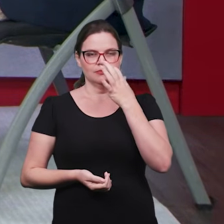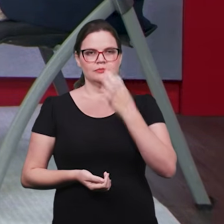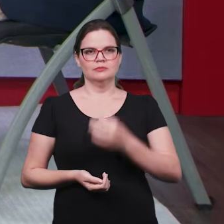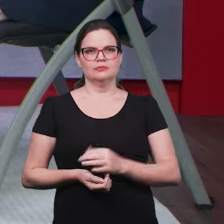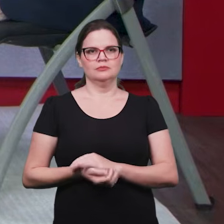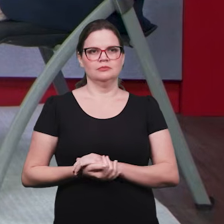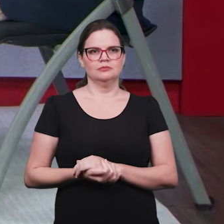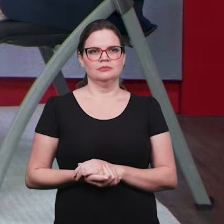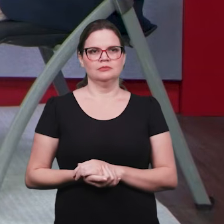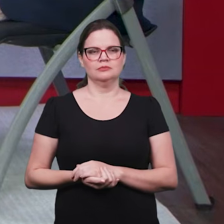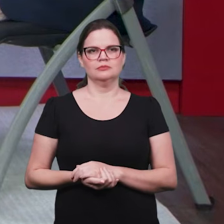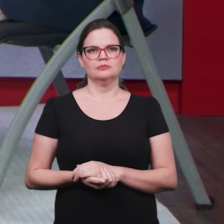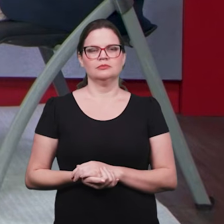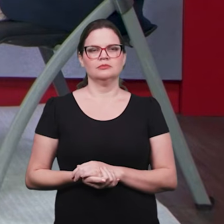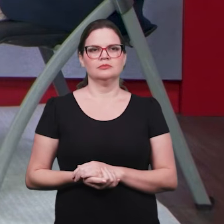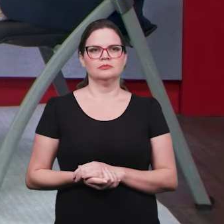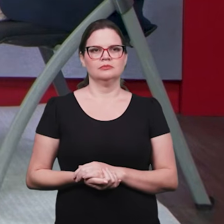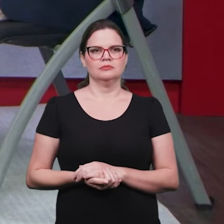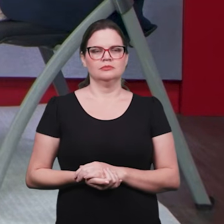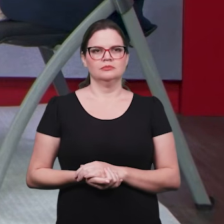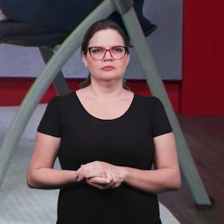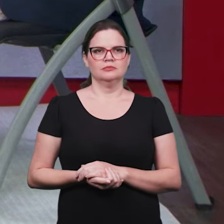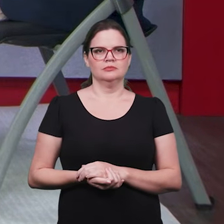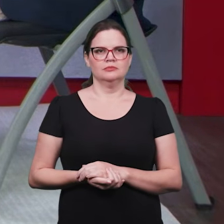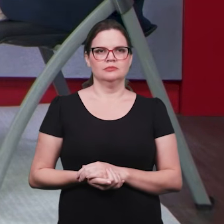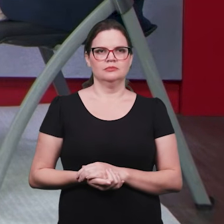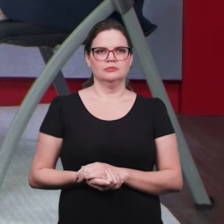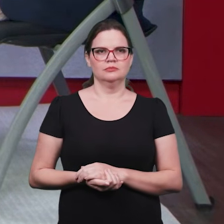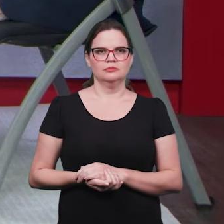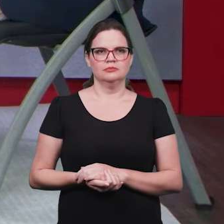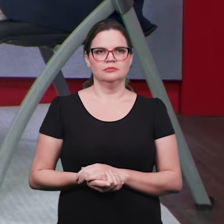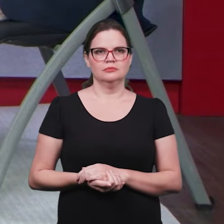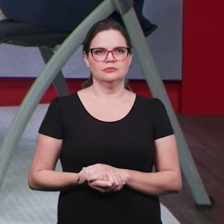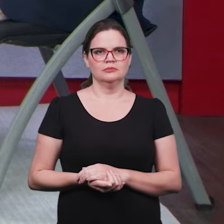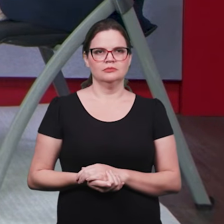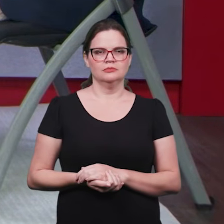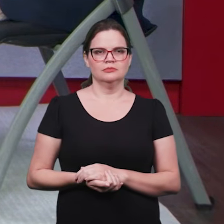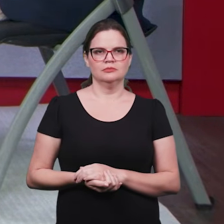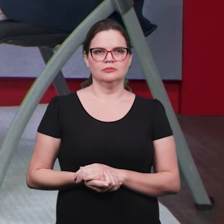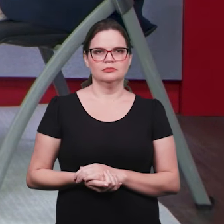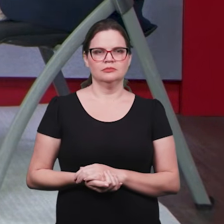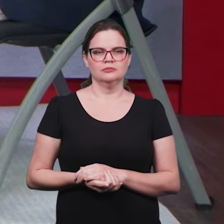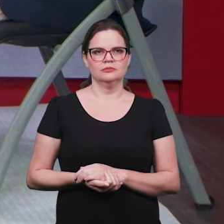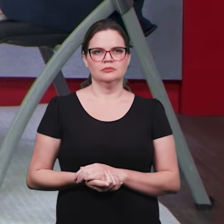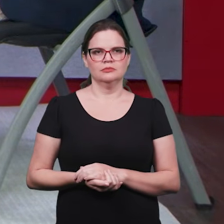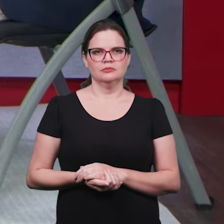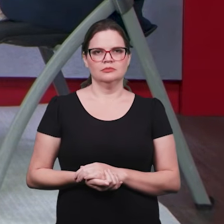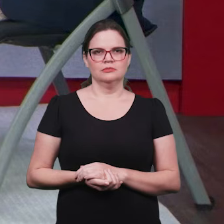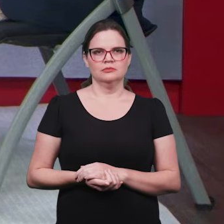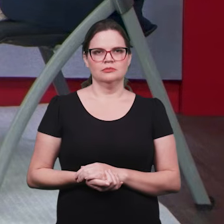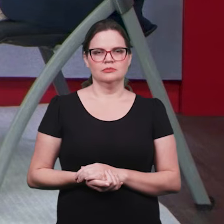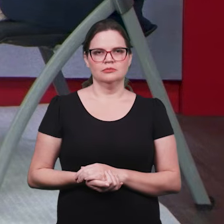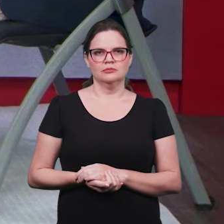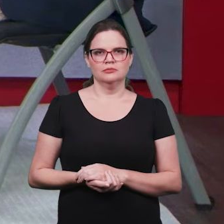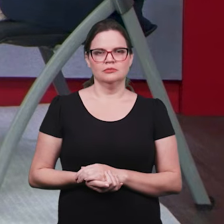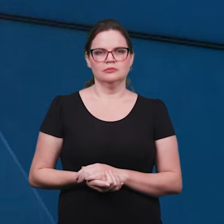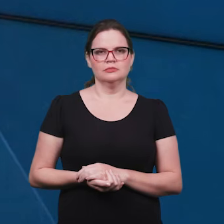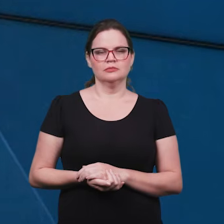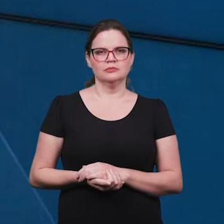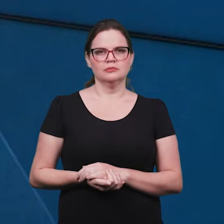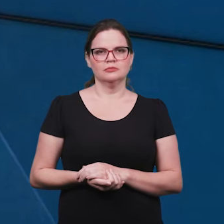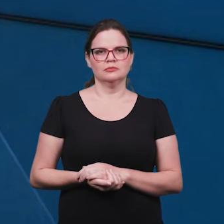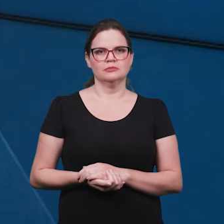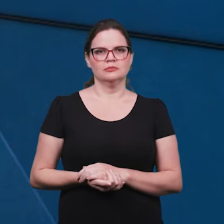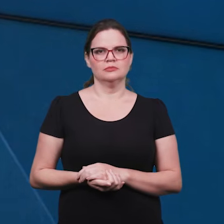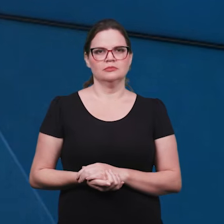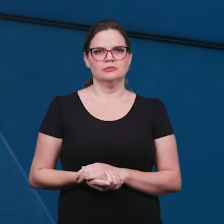между тем, что слышит молодежь здесь, в Бразилии, и что вы проповедуете в Латвии, в Литве?